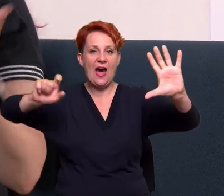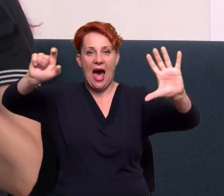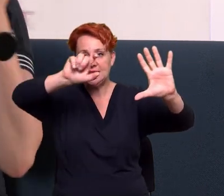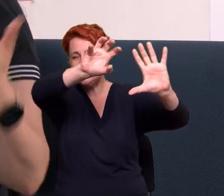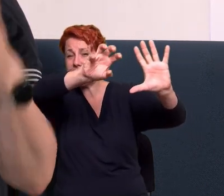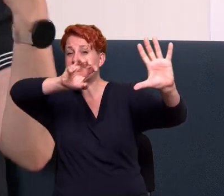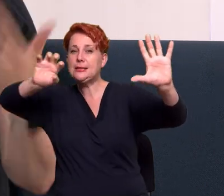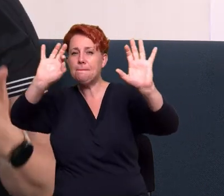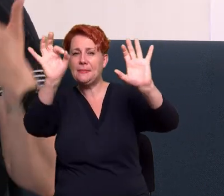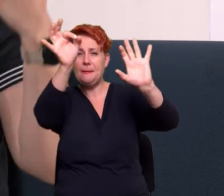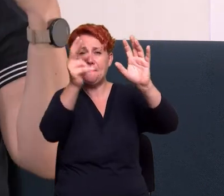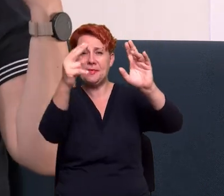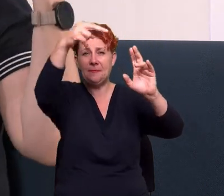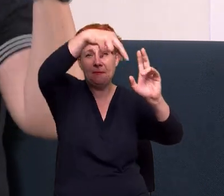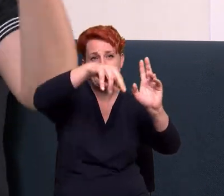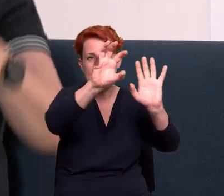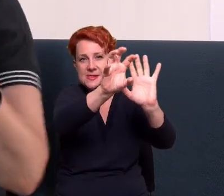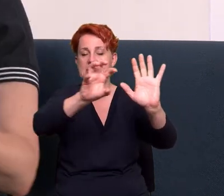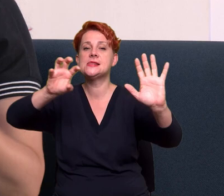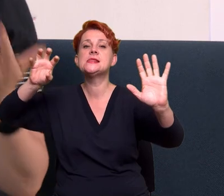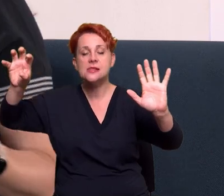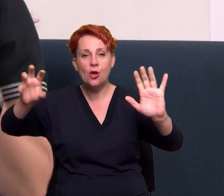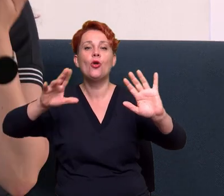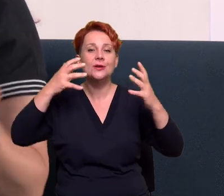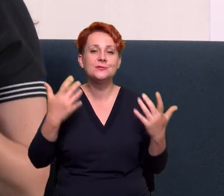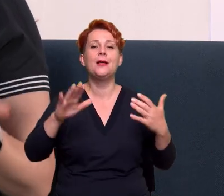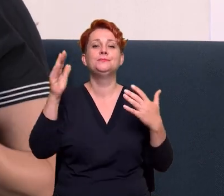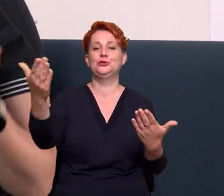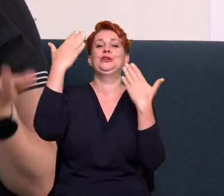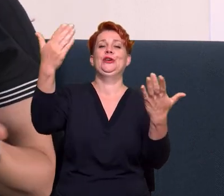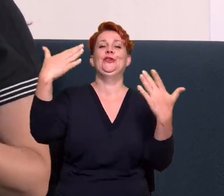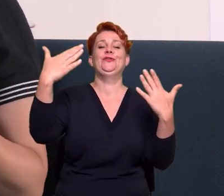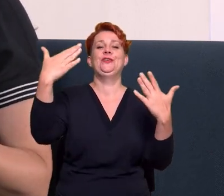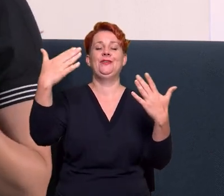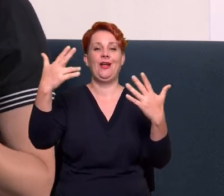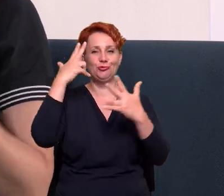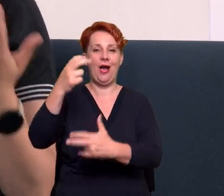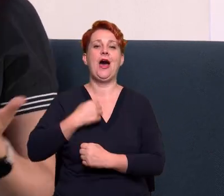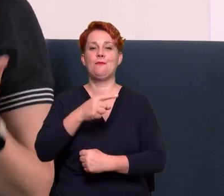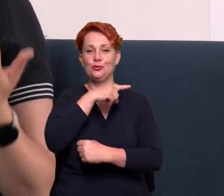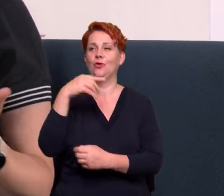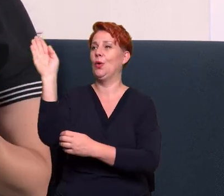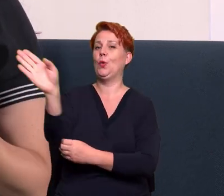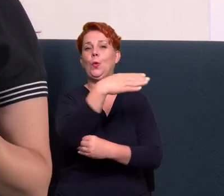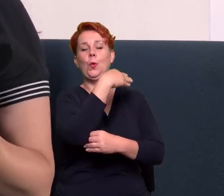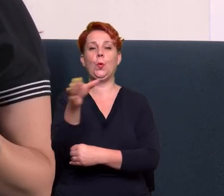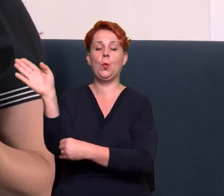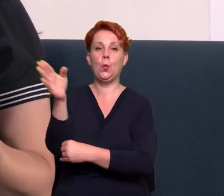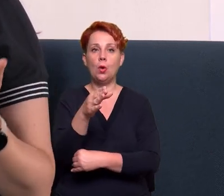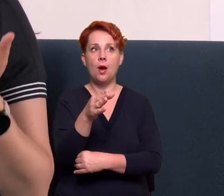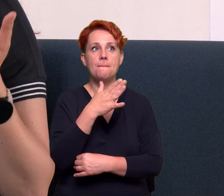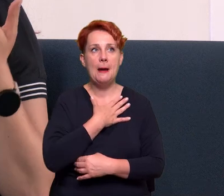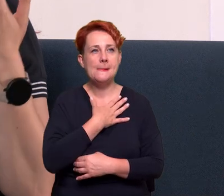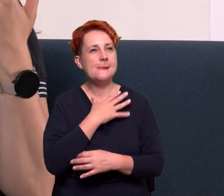rzeczywiście jakimś takim sposobem poradzenia sobie z przywitaniem Armii Czerwonej za pomocą przedmiotu, który się już miało i który należało zrecyklować.